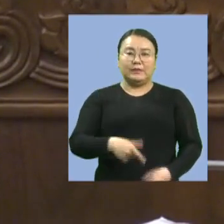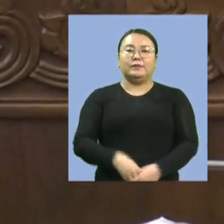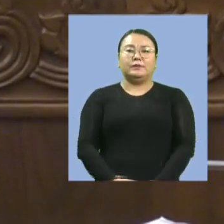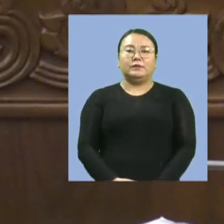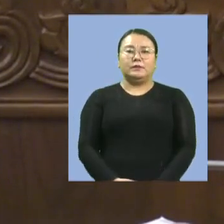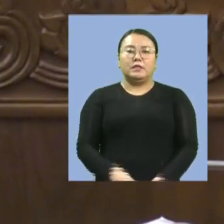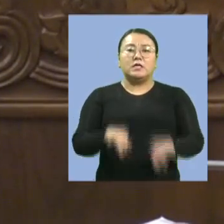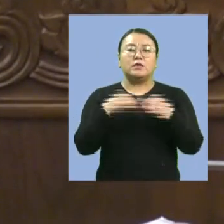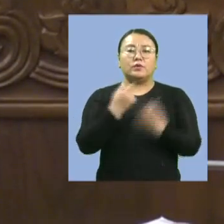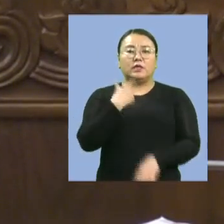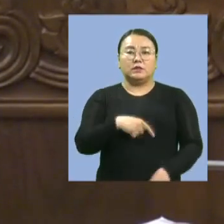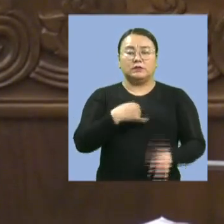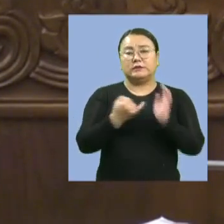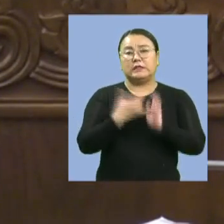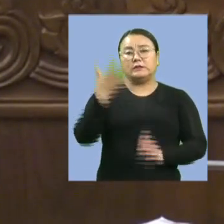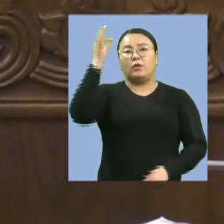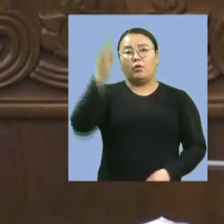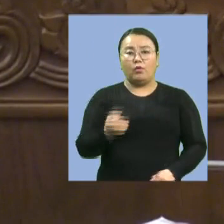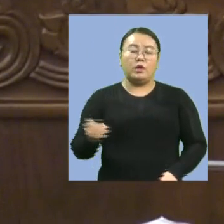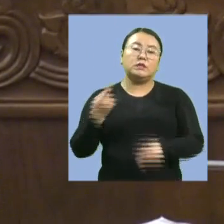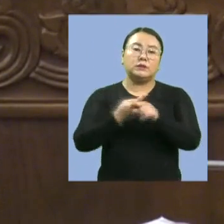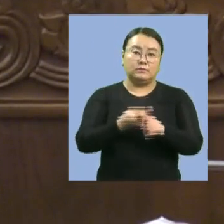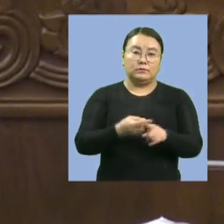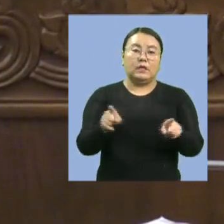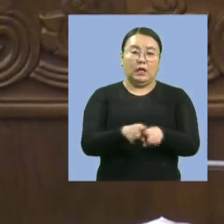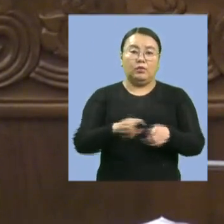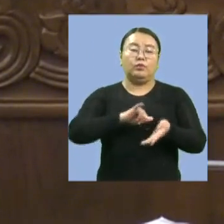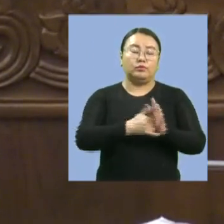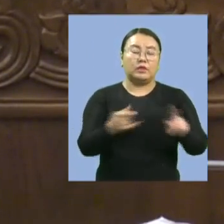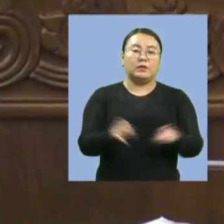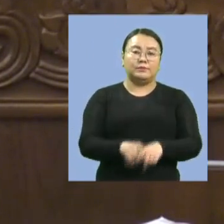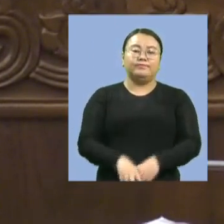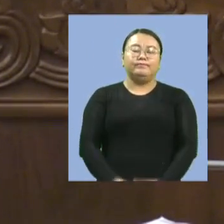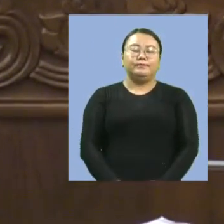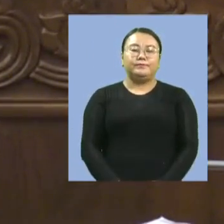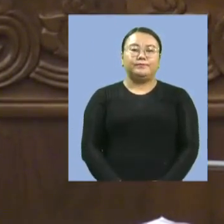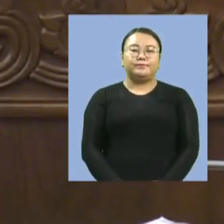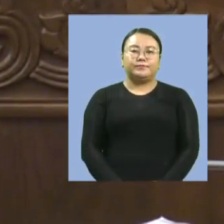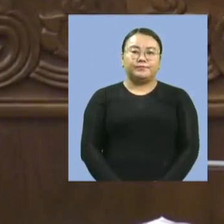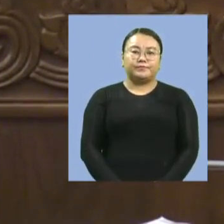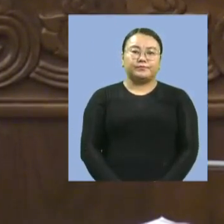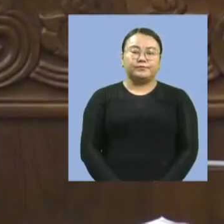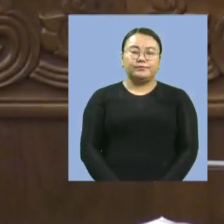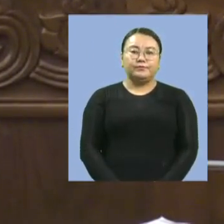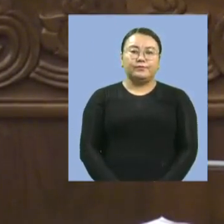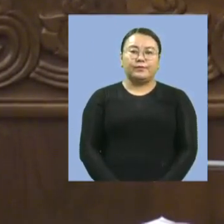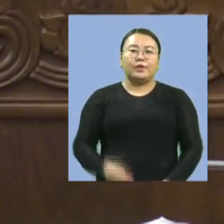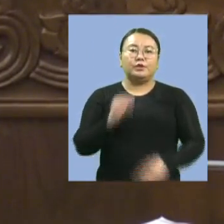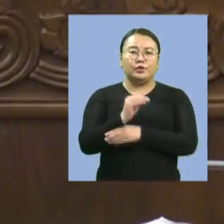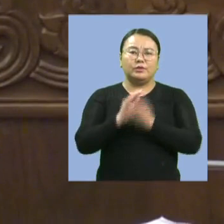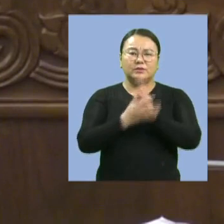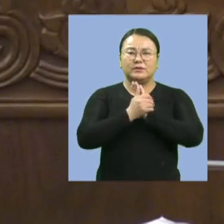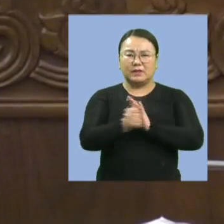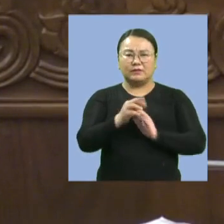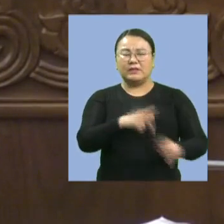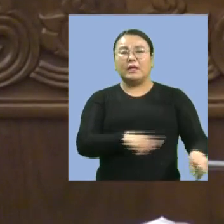тоогоор парламентын гишүүдийн тоо 65% өсөж байгаа. 50-аар өсөж байгаа нь